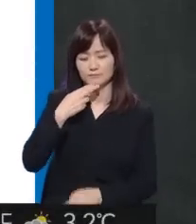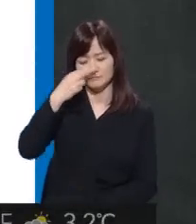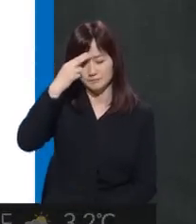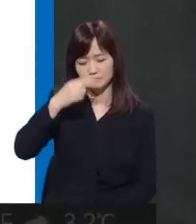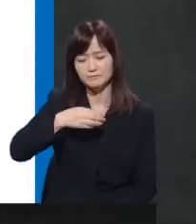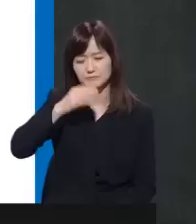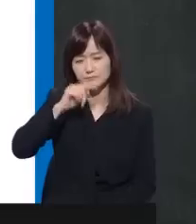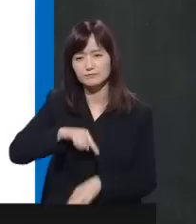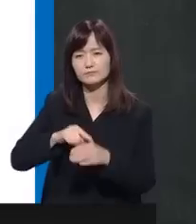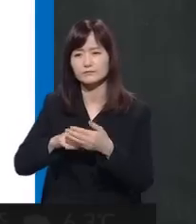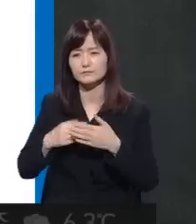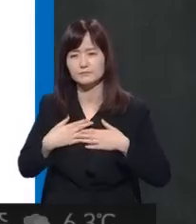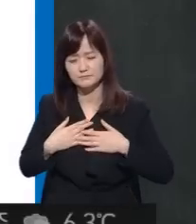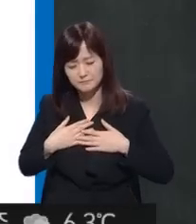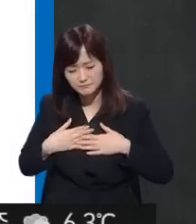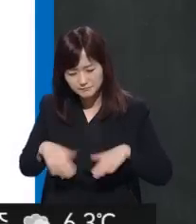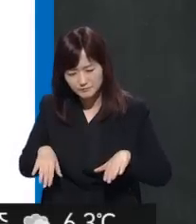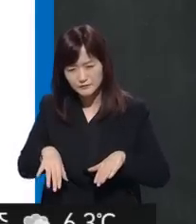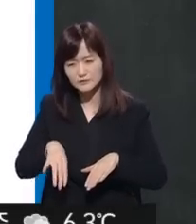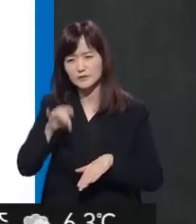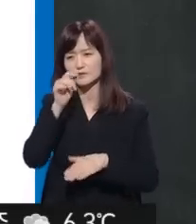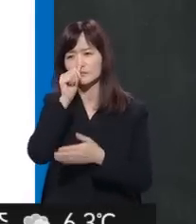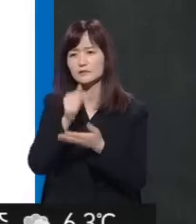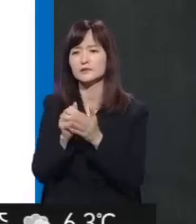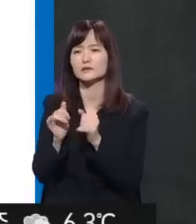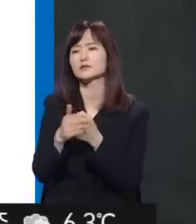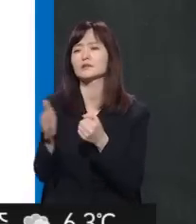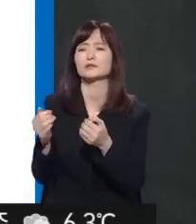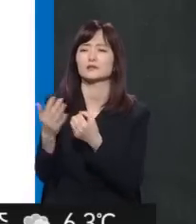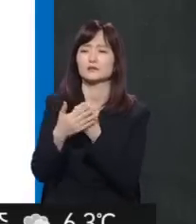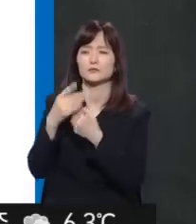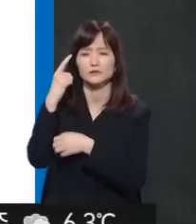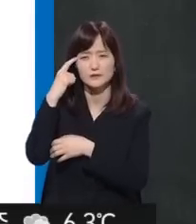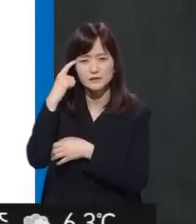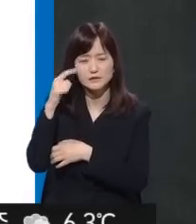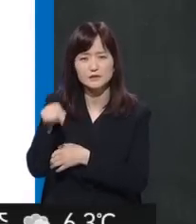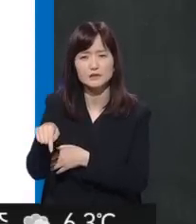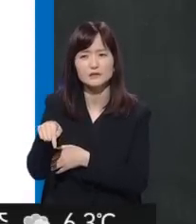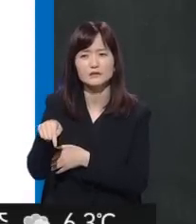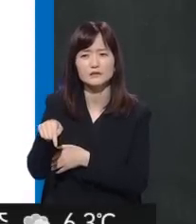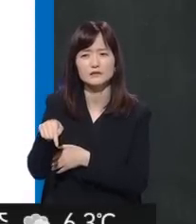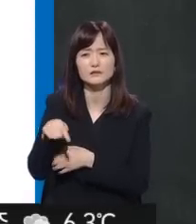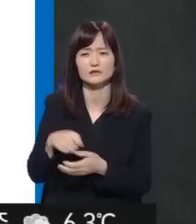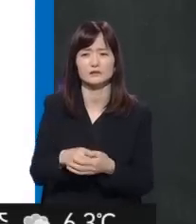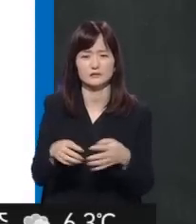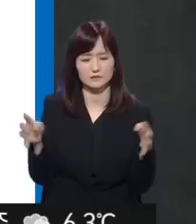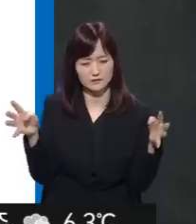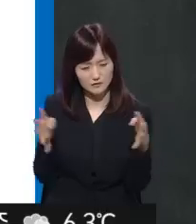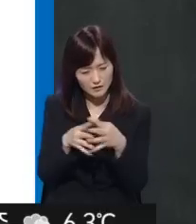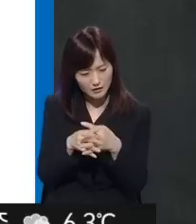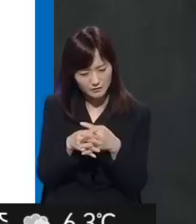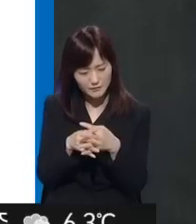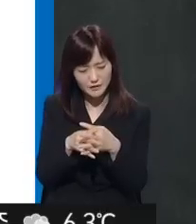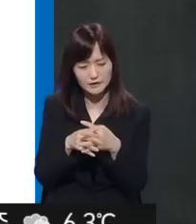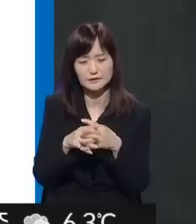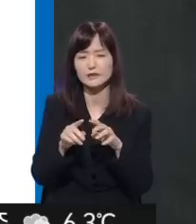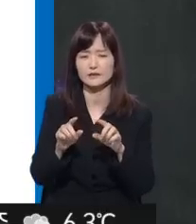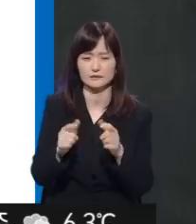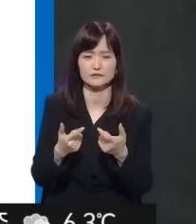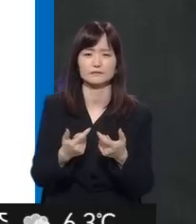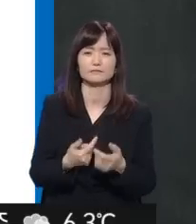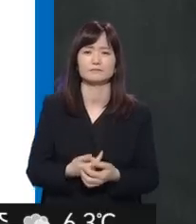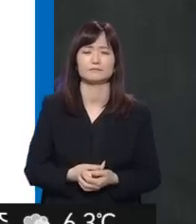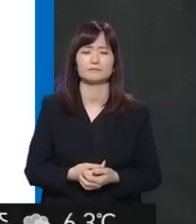상태였고 심신미양 및 초보민이 그 가해자가 집행유예 이렇게 절대로 합의를 하지 않았다라고 이야기를 하는데요